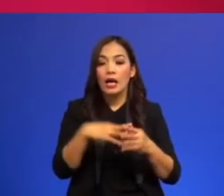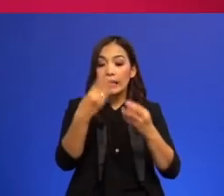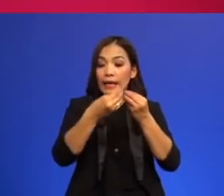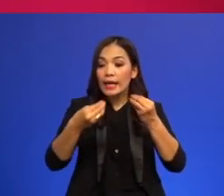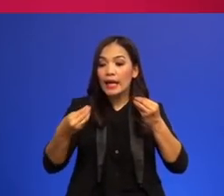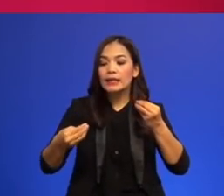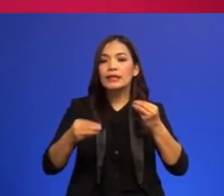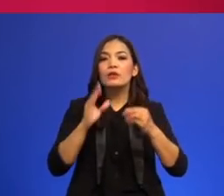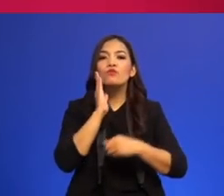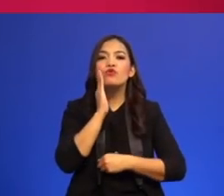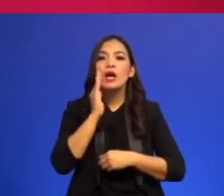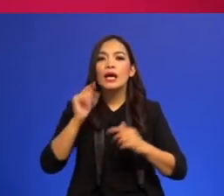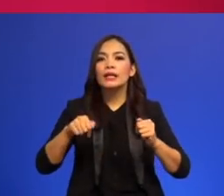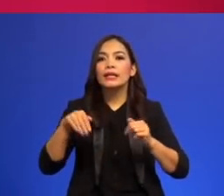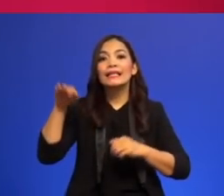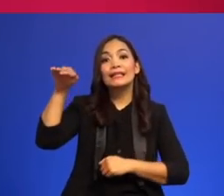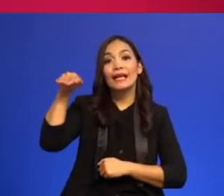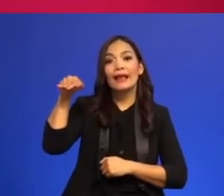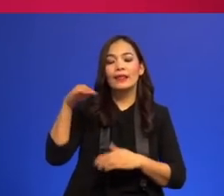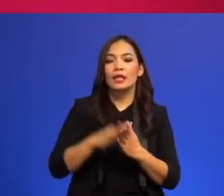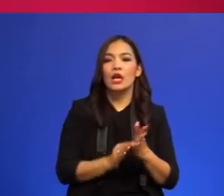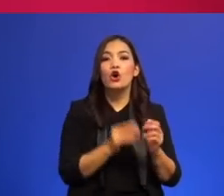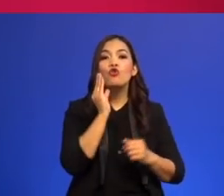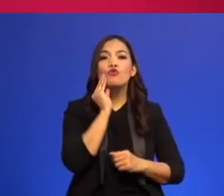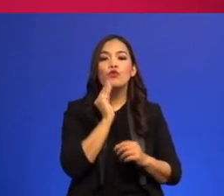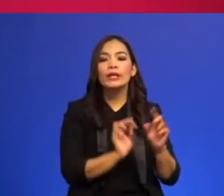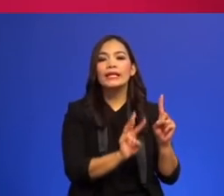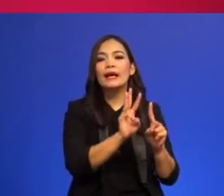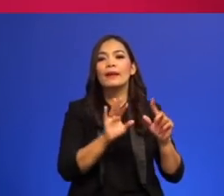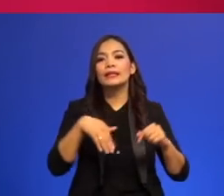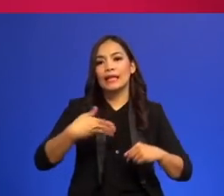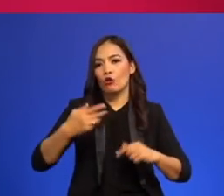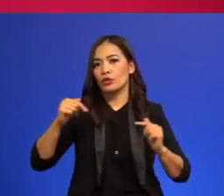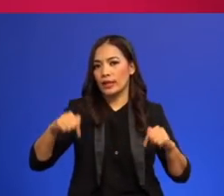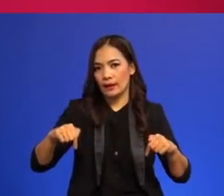atau mungkin untuk generasi Z yang 13 tahun sekarang usianya.